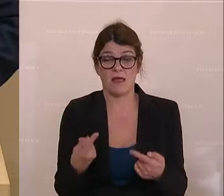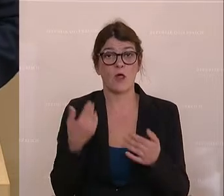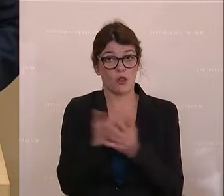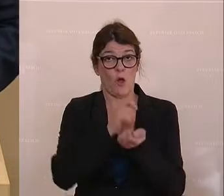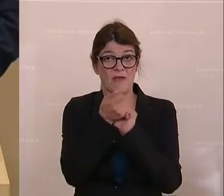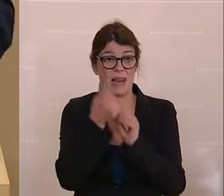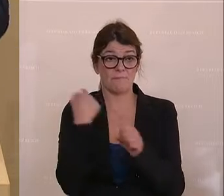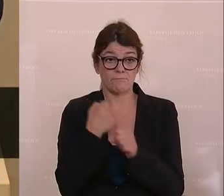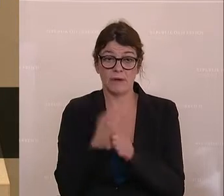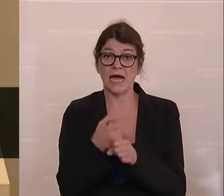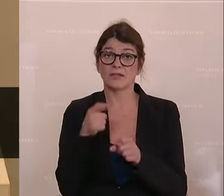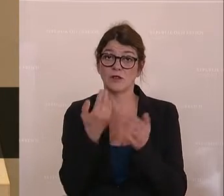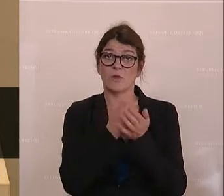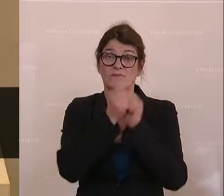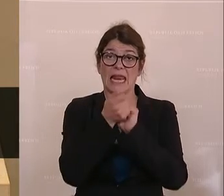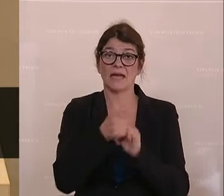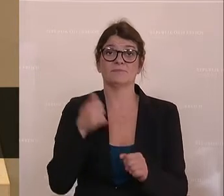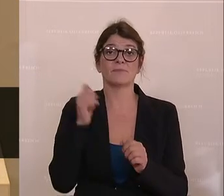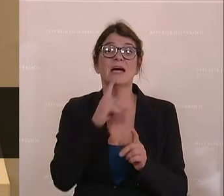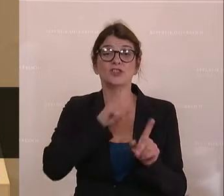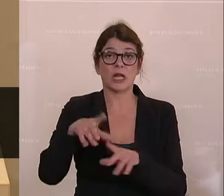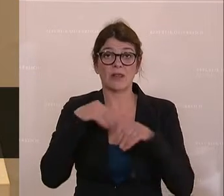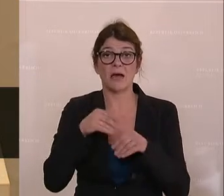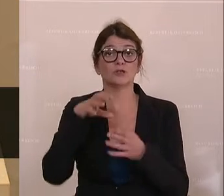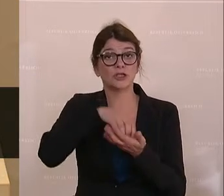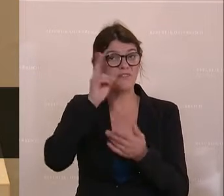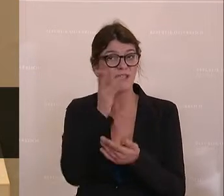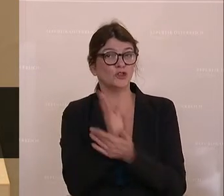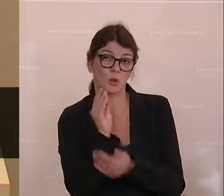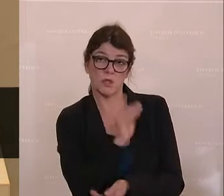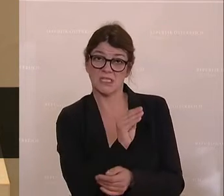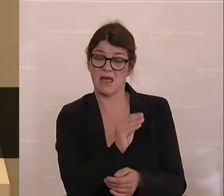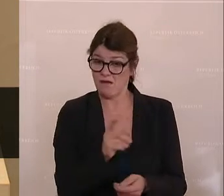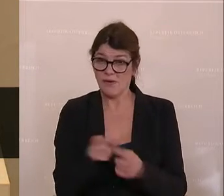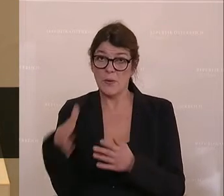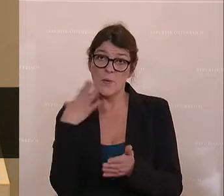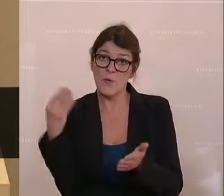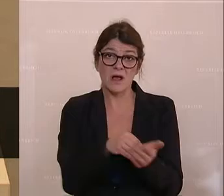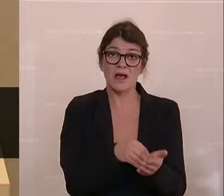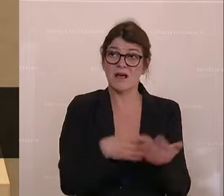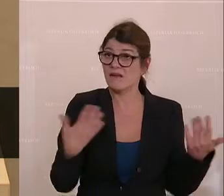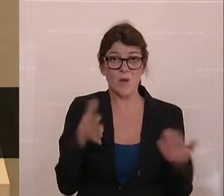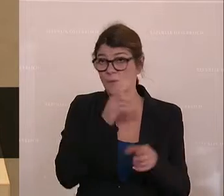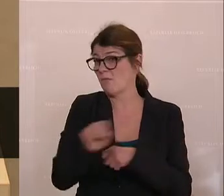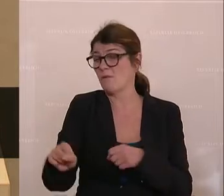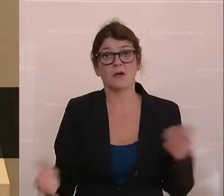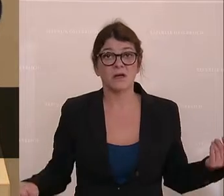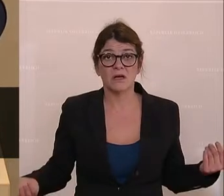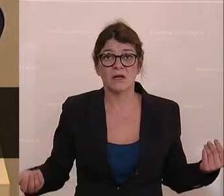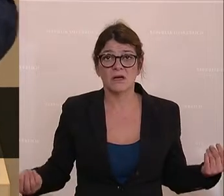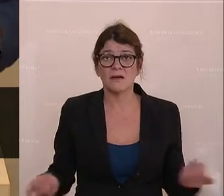Novelle gemacht und in dieser Novelle hat in der Stellungnahme die Stadt Wien schon hingewiesen, wenn das nicht drin ist, dann wird sie Einspruch haben. Ja,